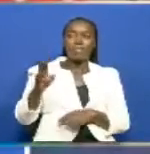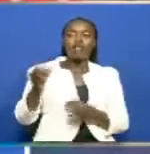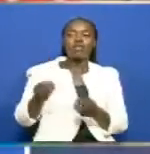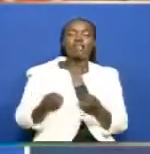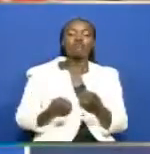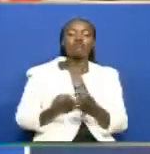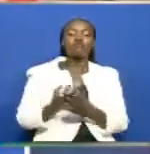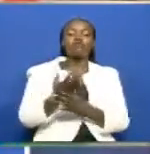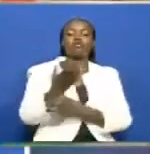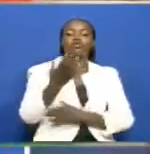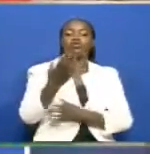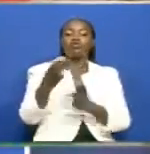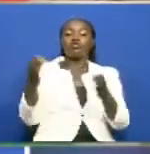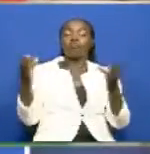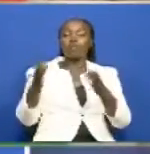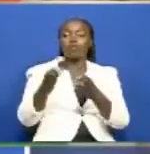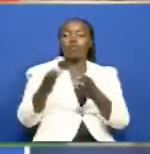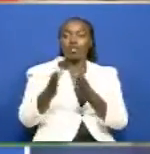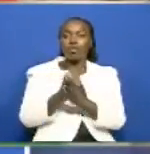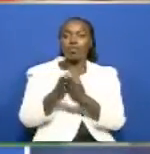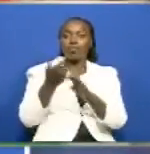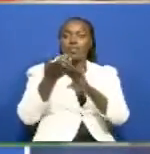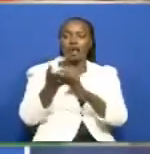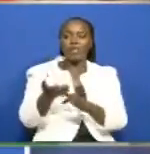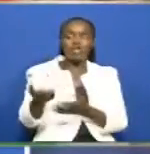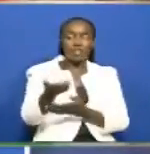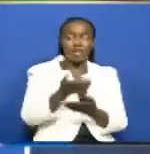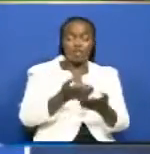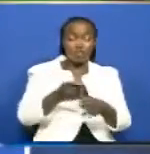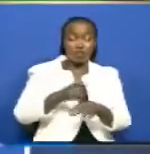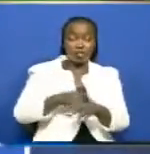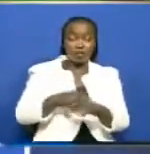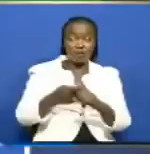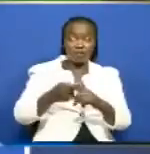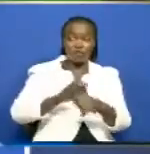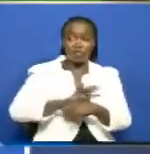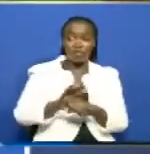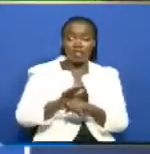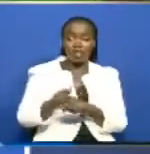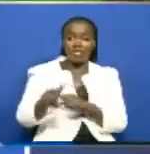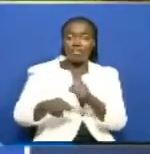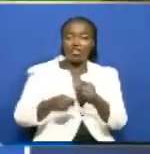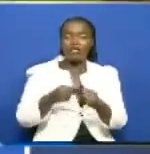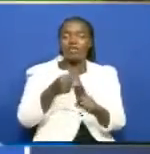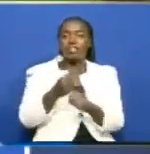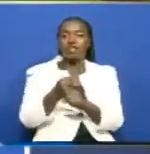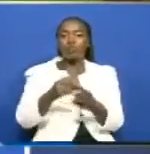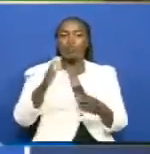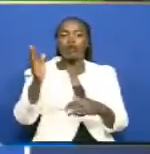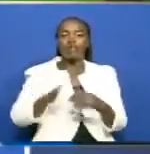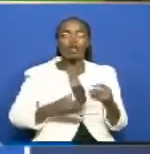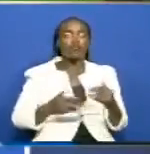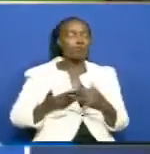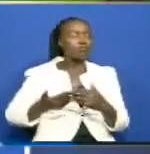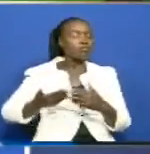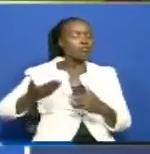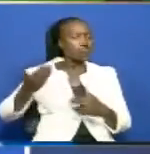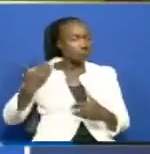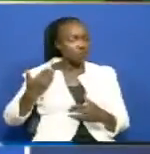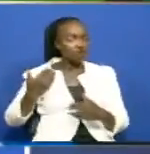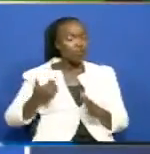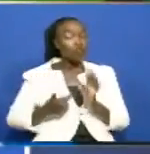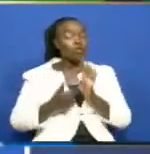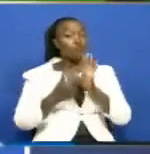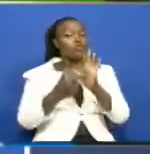hiyo licha hali ngumu ya kiuchumi kutokana na janga la COVID-19. This year in particular, more than ever, we've had to